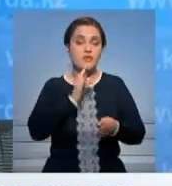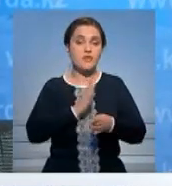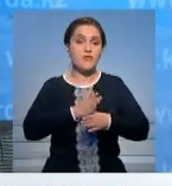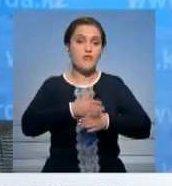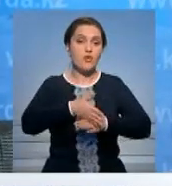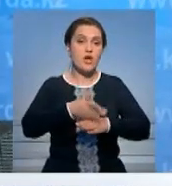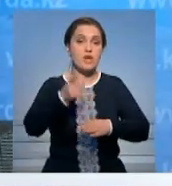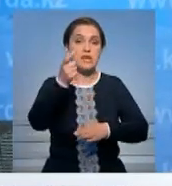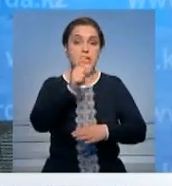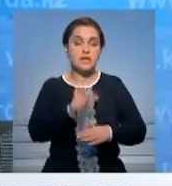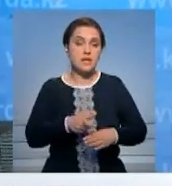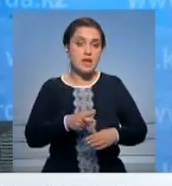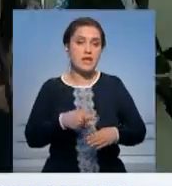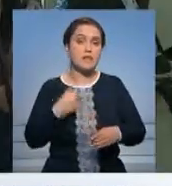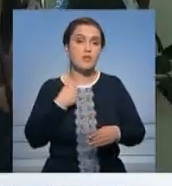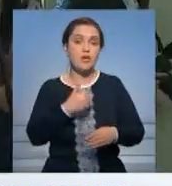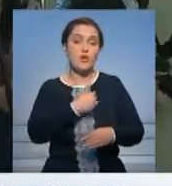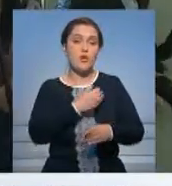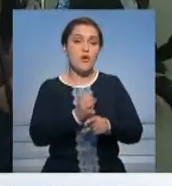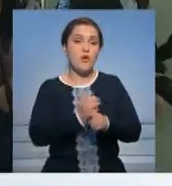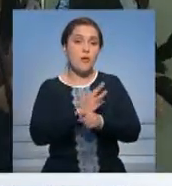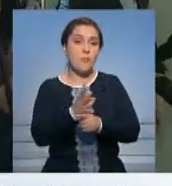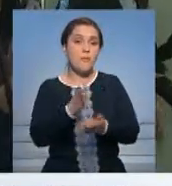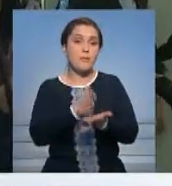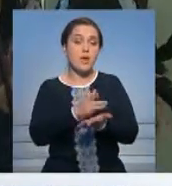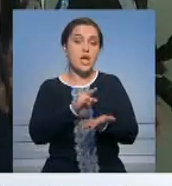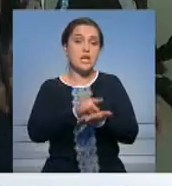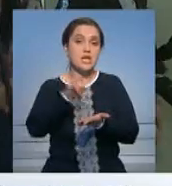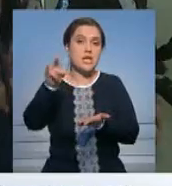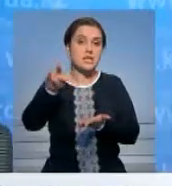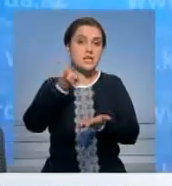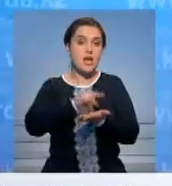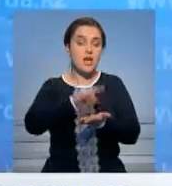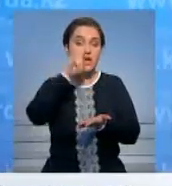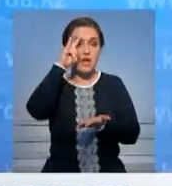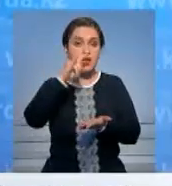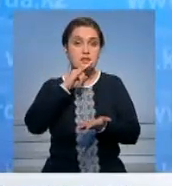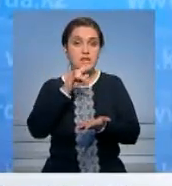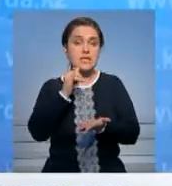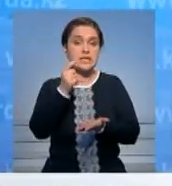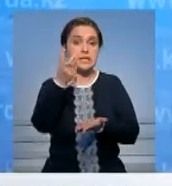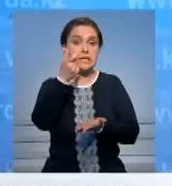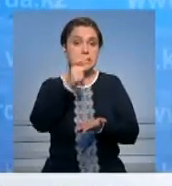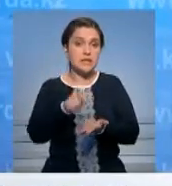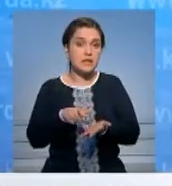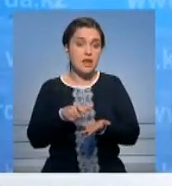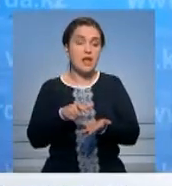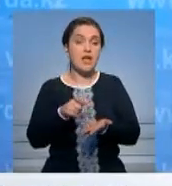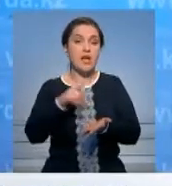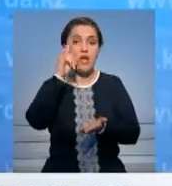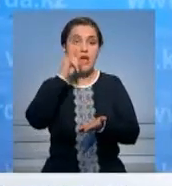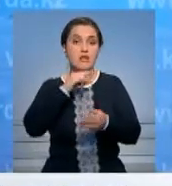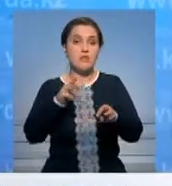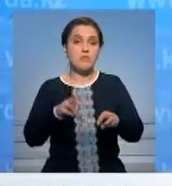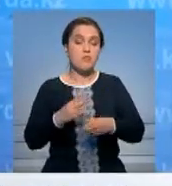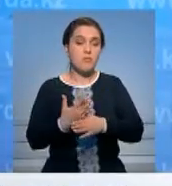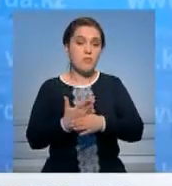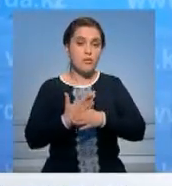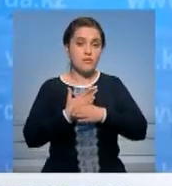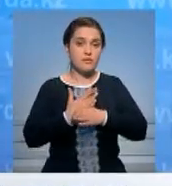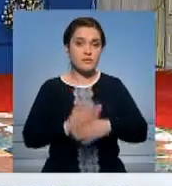страну. Со своей стороны, мы хотим обеспечить прямые рейсы между Казахстаном и Италией. Я думаю, что казахстанские власти в этом